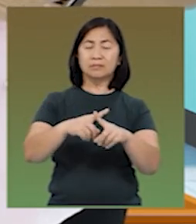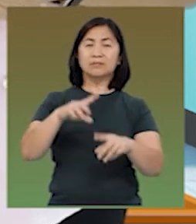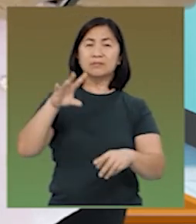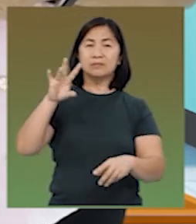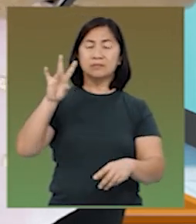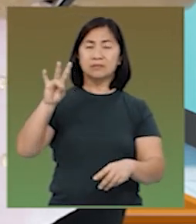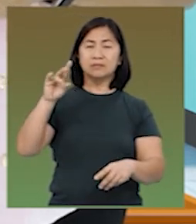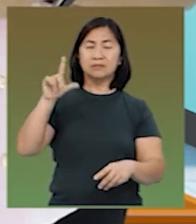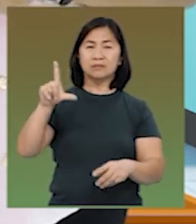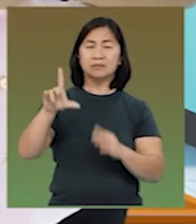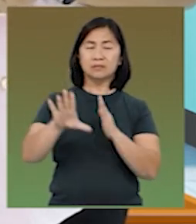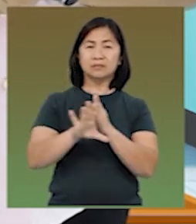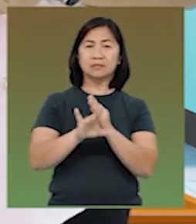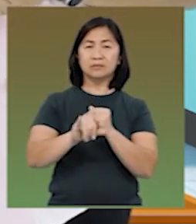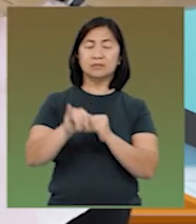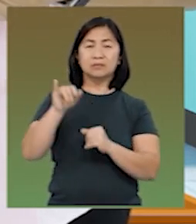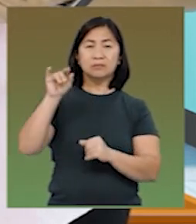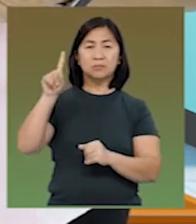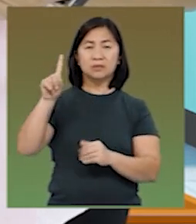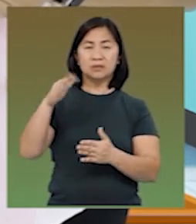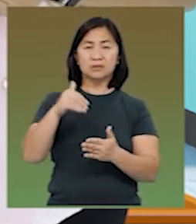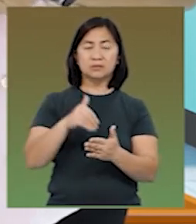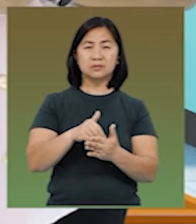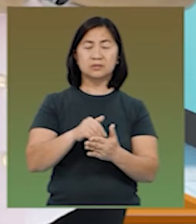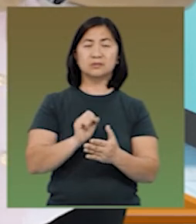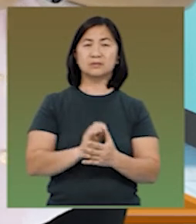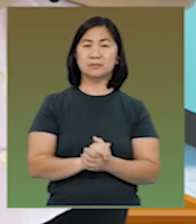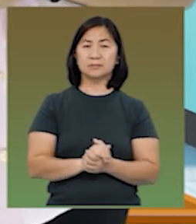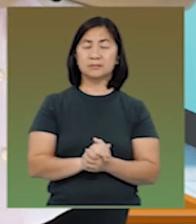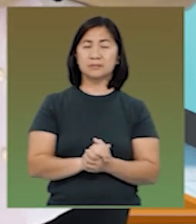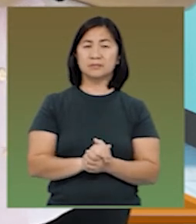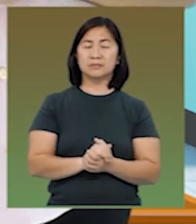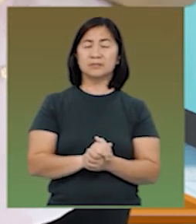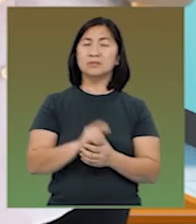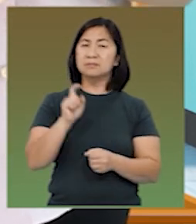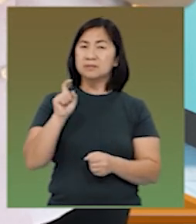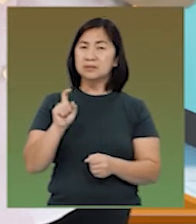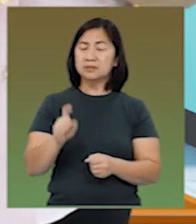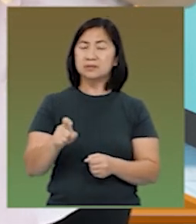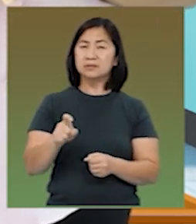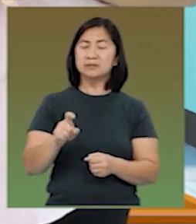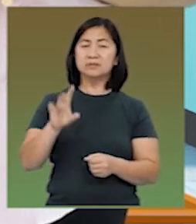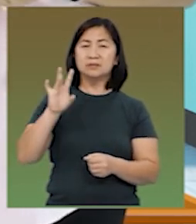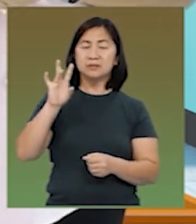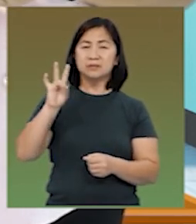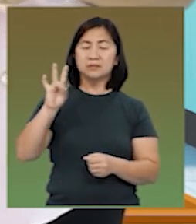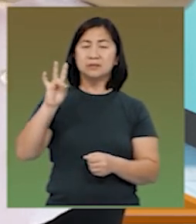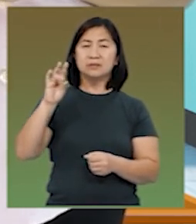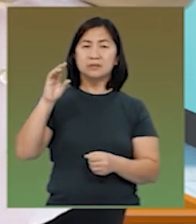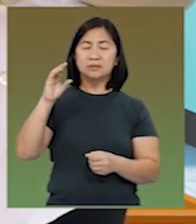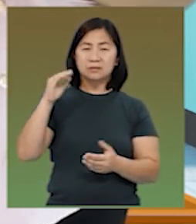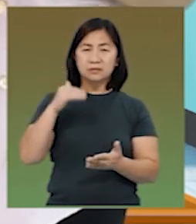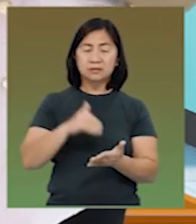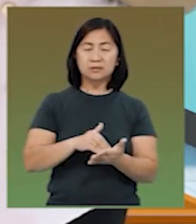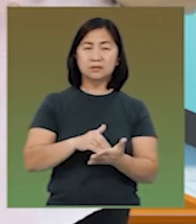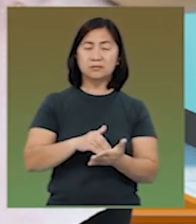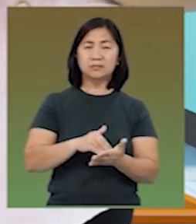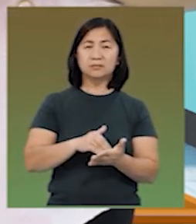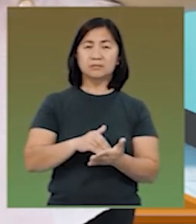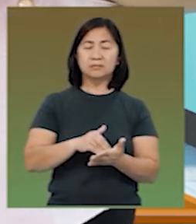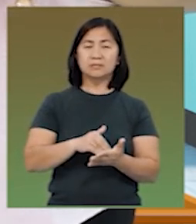I-multiply ang 7 liters by 1,000. Dapat, 7,000